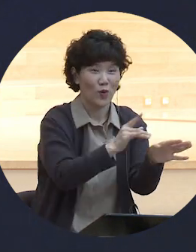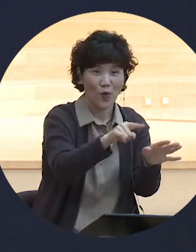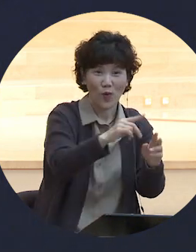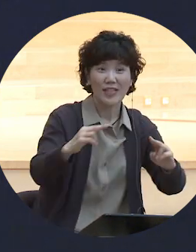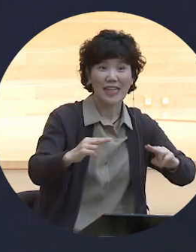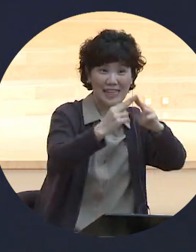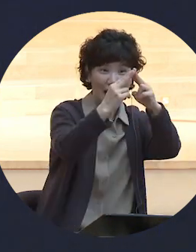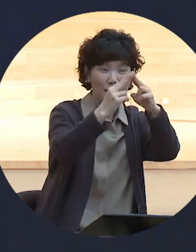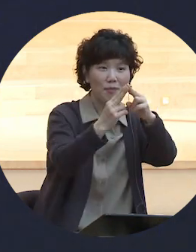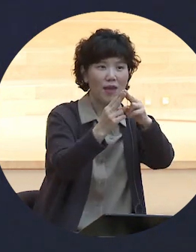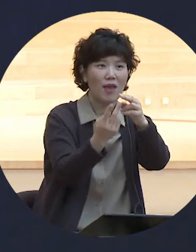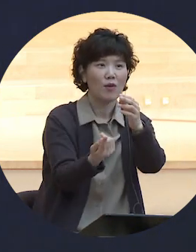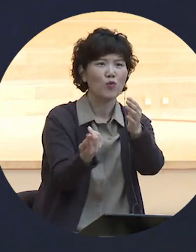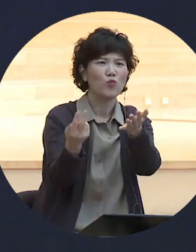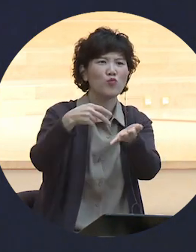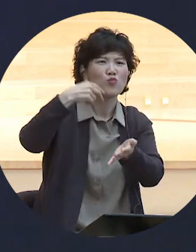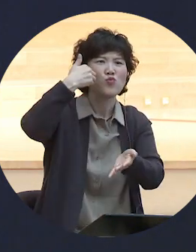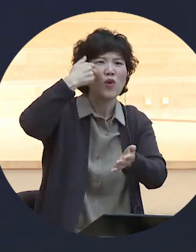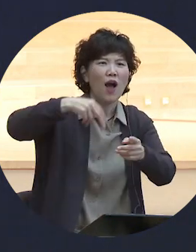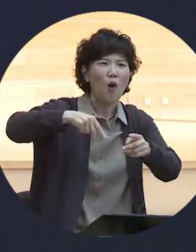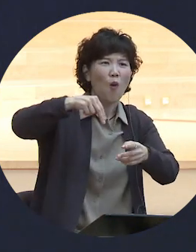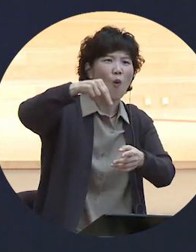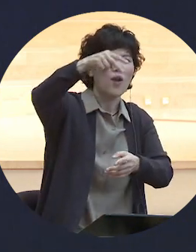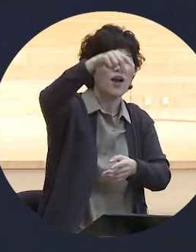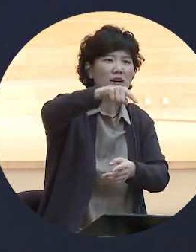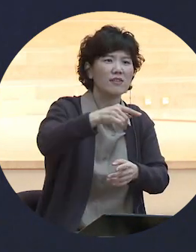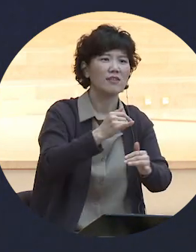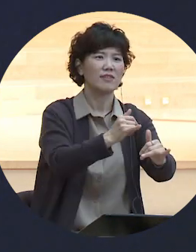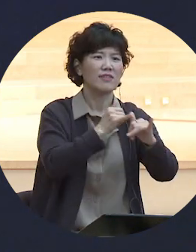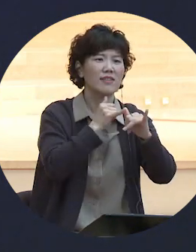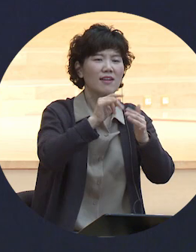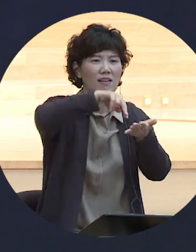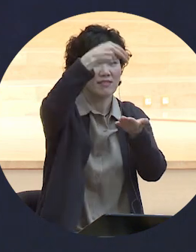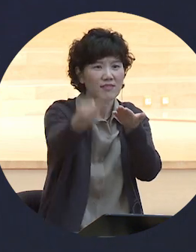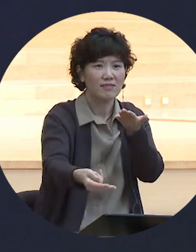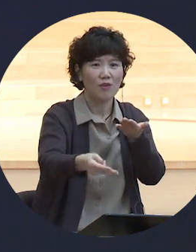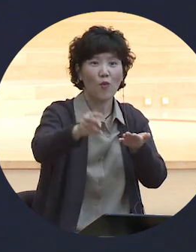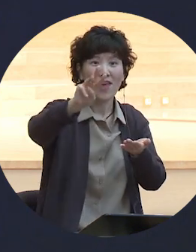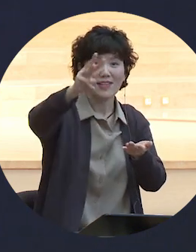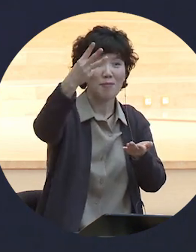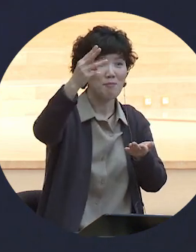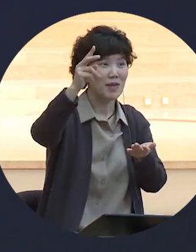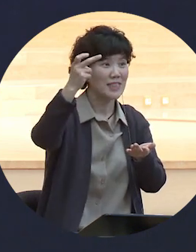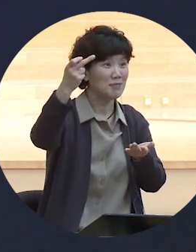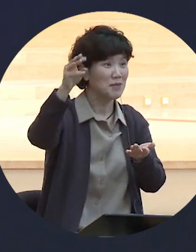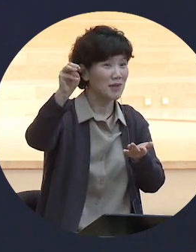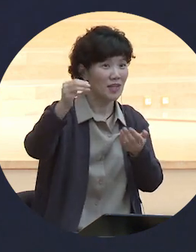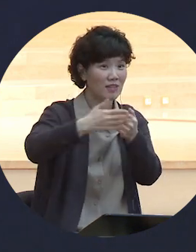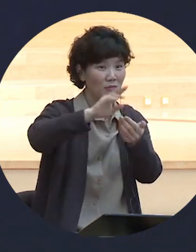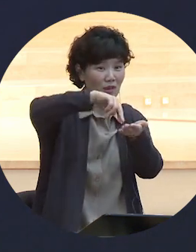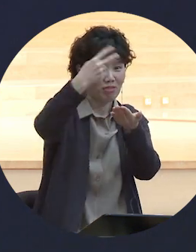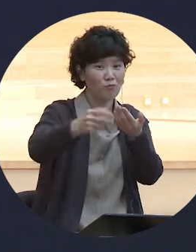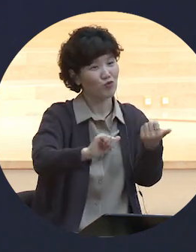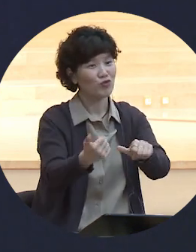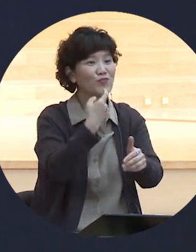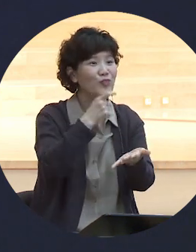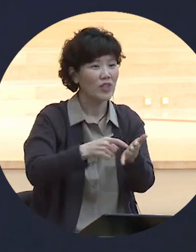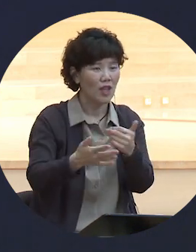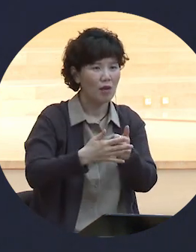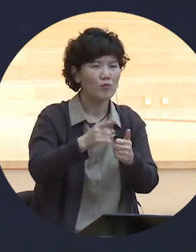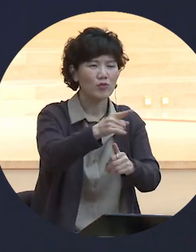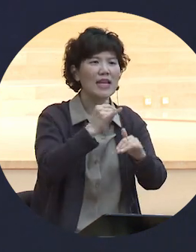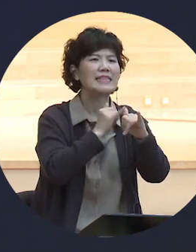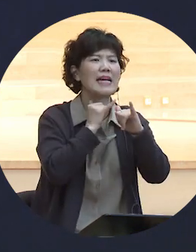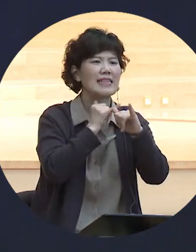탑에 올라가서 수많은 자살자들이 떨어져 죽는 거예요. 312m니까 자살하기 좋잖아요. 자살자의 탑이라는 오명을